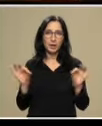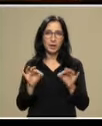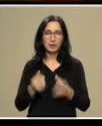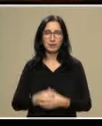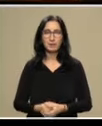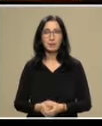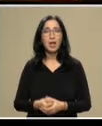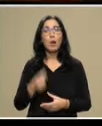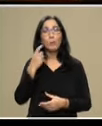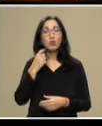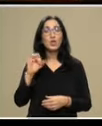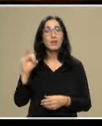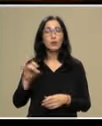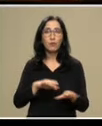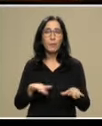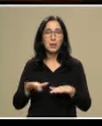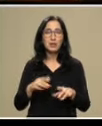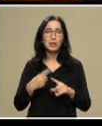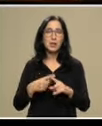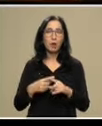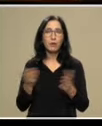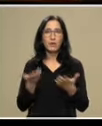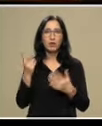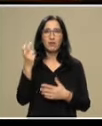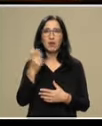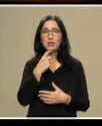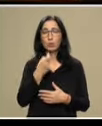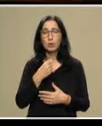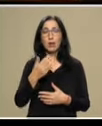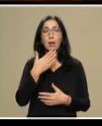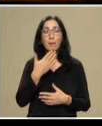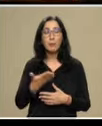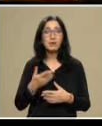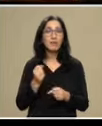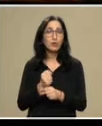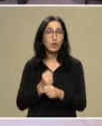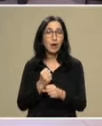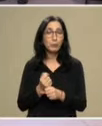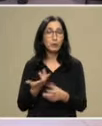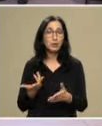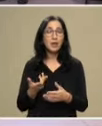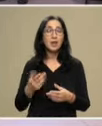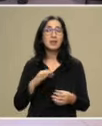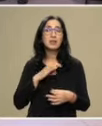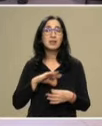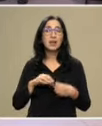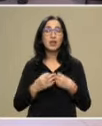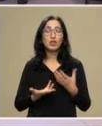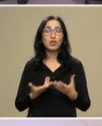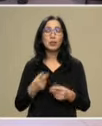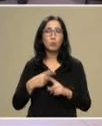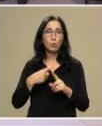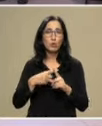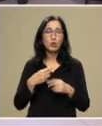диригент. Божена Иванова е пианист на хора вече 20-та година. Признава, че работата с децата и младежите я зареща с